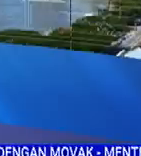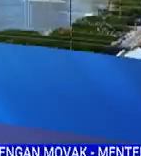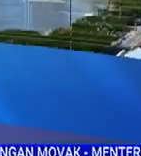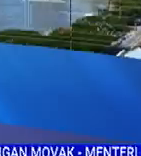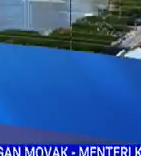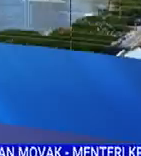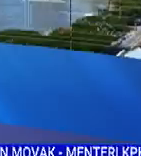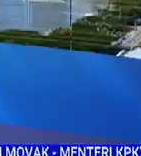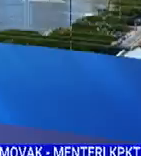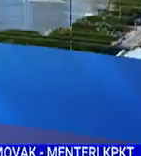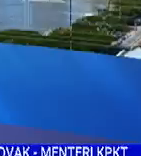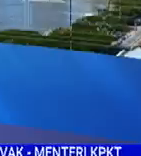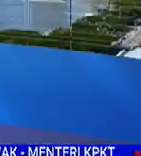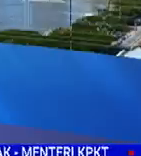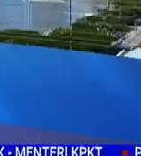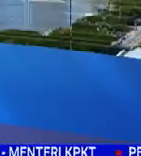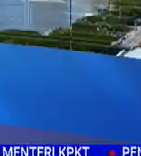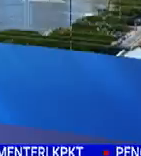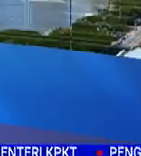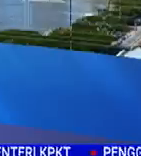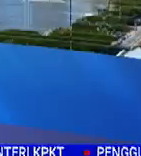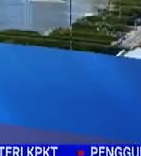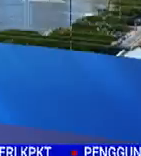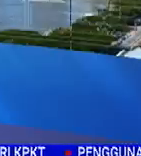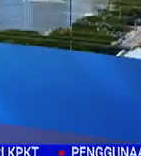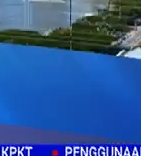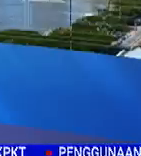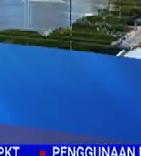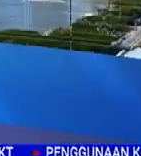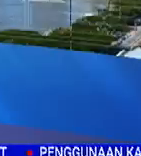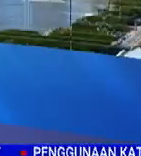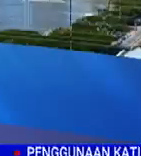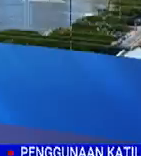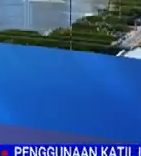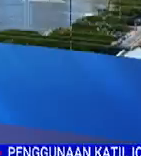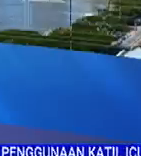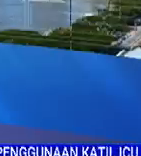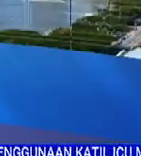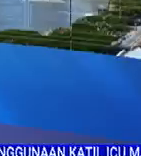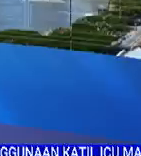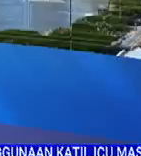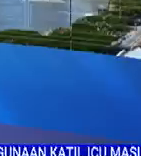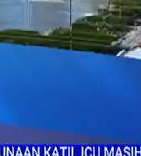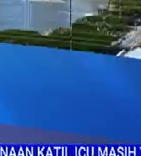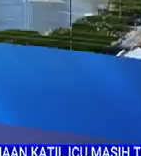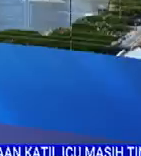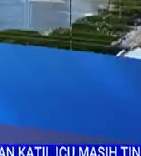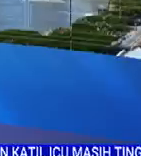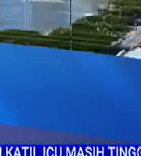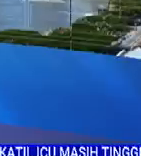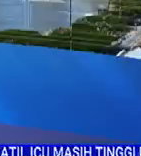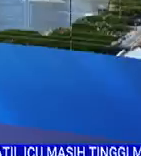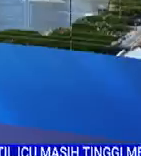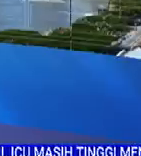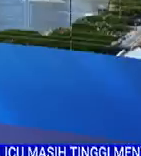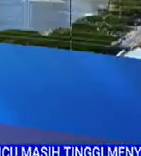Limbang setakat semalam residen bahagian Limbang merangkap pengerusi jawatankuasa pengurusan bencana bahagian Limbang in Ahmad Deni